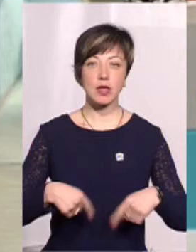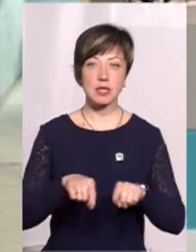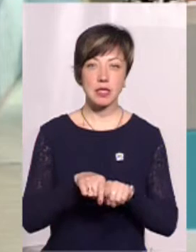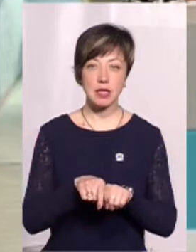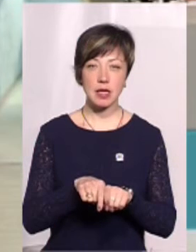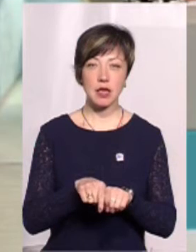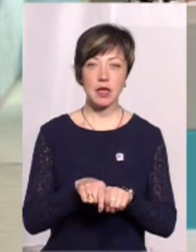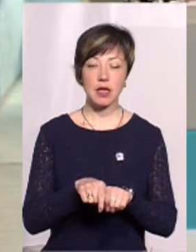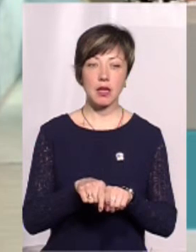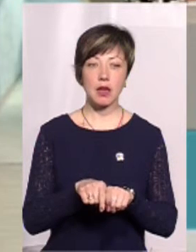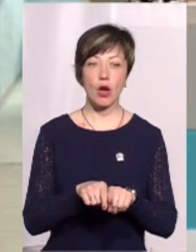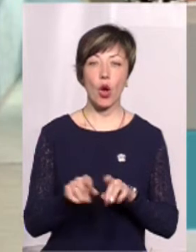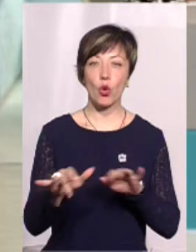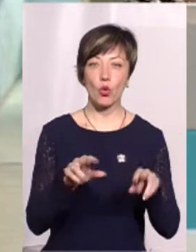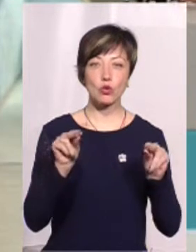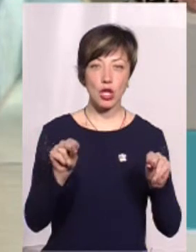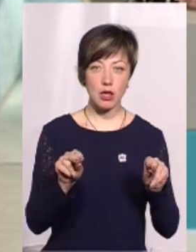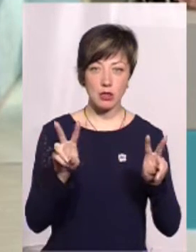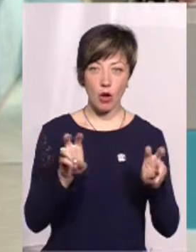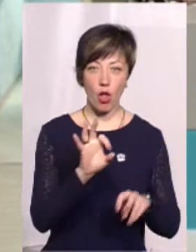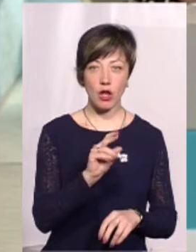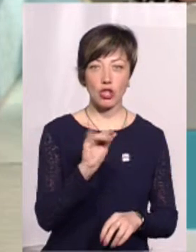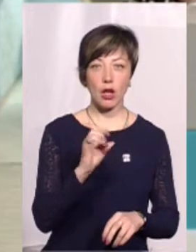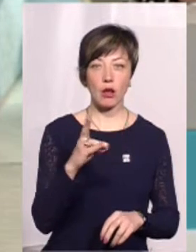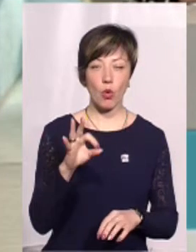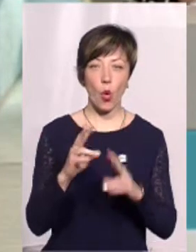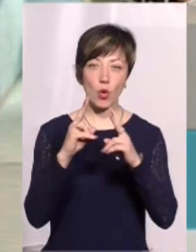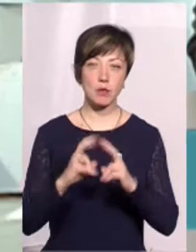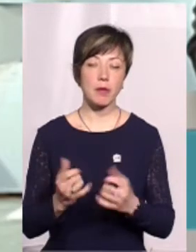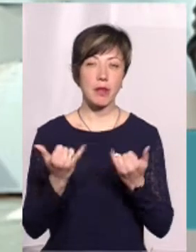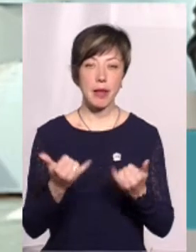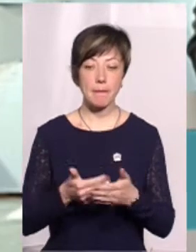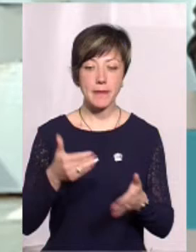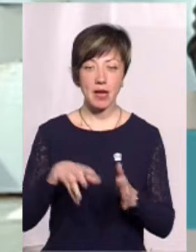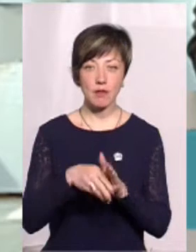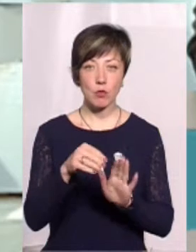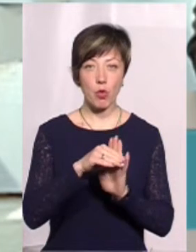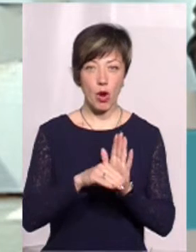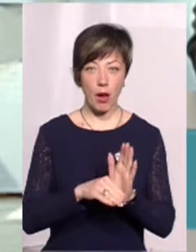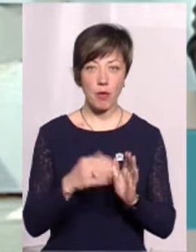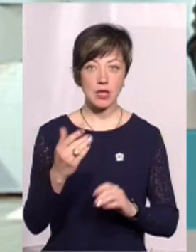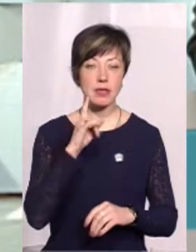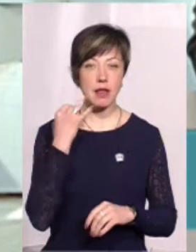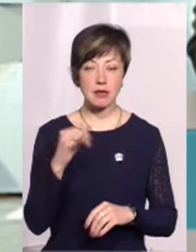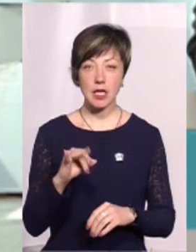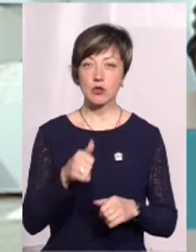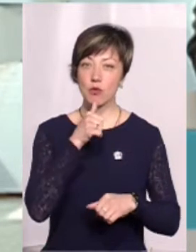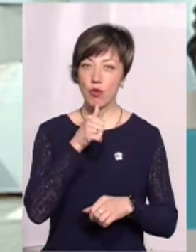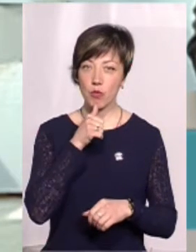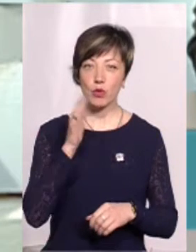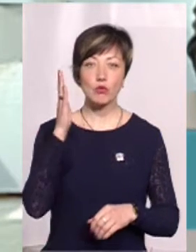організації «Центр.UA» та руху «Чесно» Олега Черненка розберемо нині передвиборчу програму Зеленського і